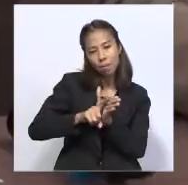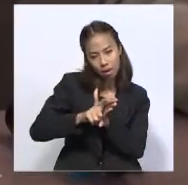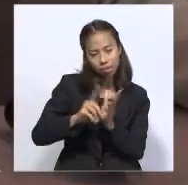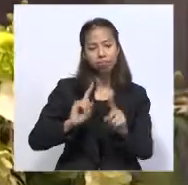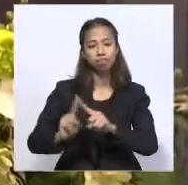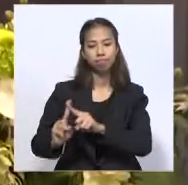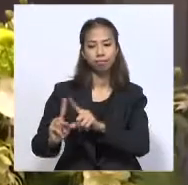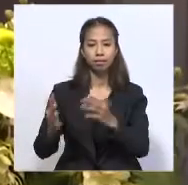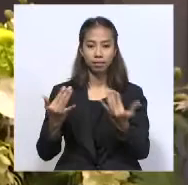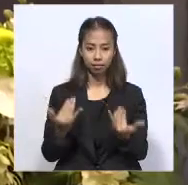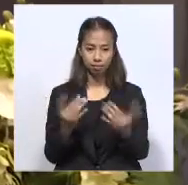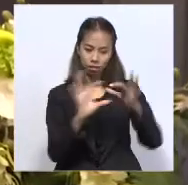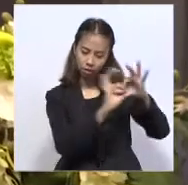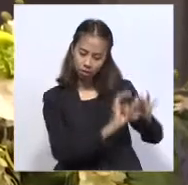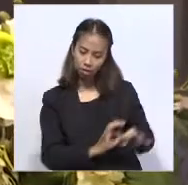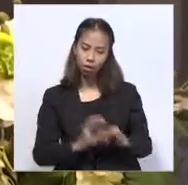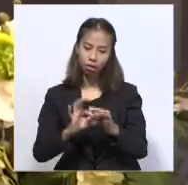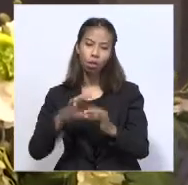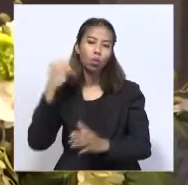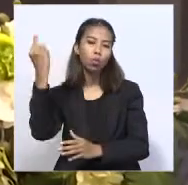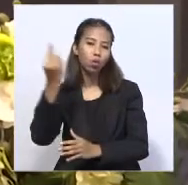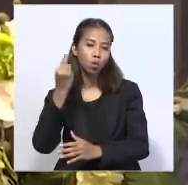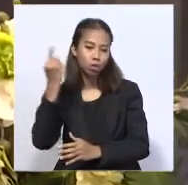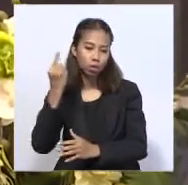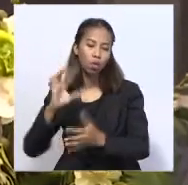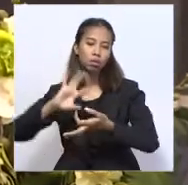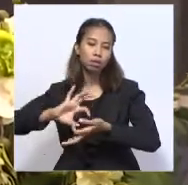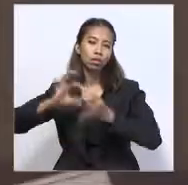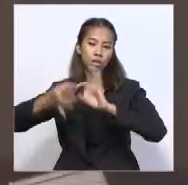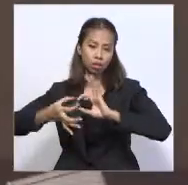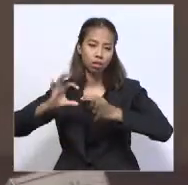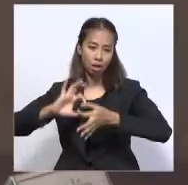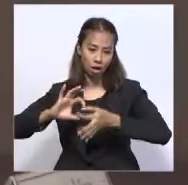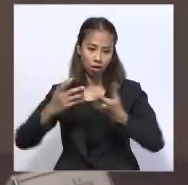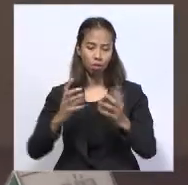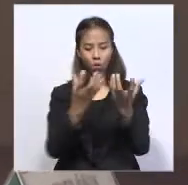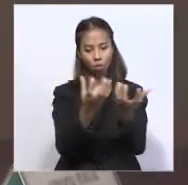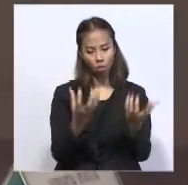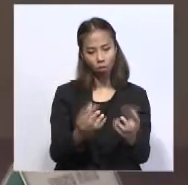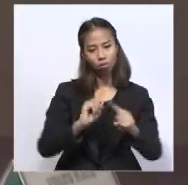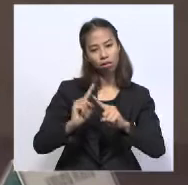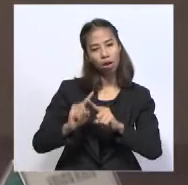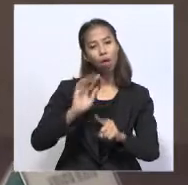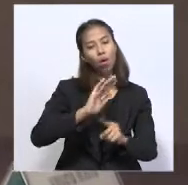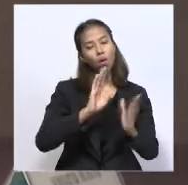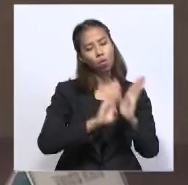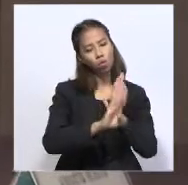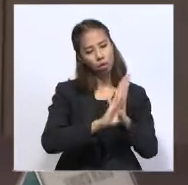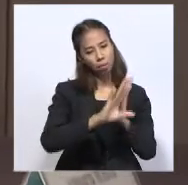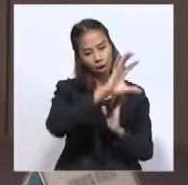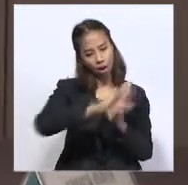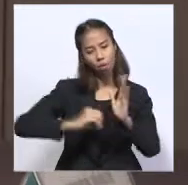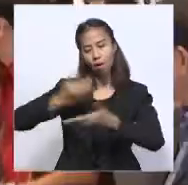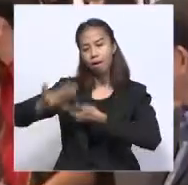การเชื่อมโยงนะครับไปทางด้านการท่องเที่ยวเชิงกีฬาด้วยนะครับรวมไปถึงการนำผลิตภัณฑ์แบรนด์บุรีรัมย์ไปจำหน่ายตามห้